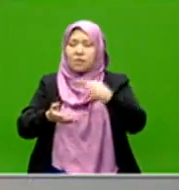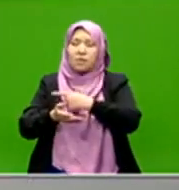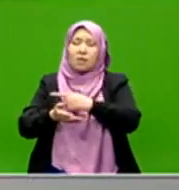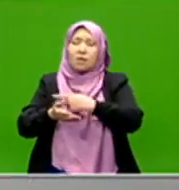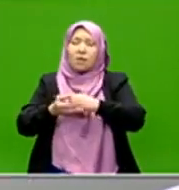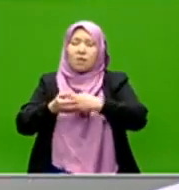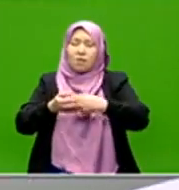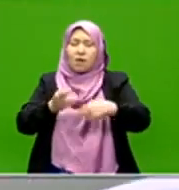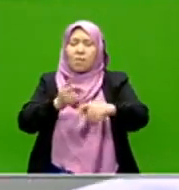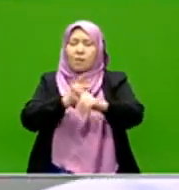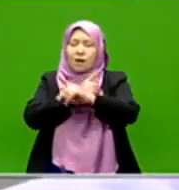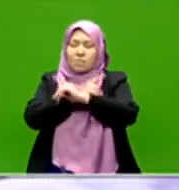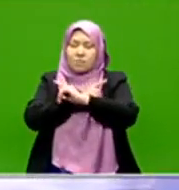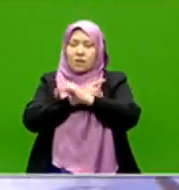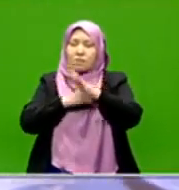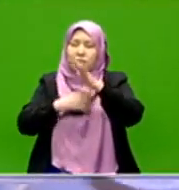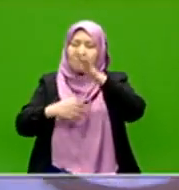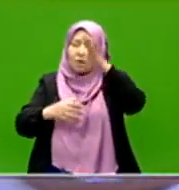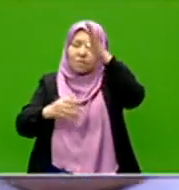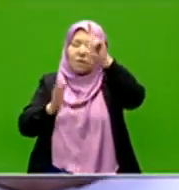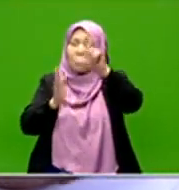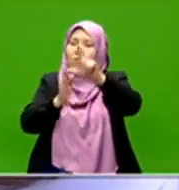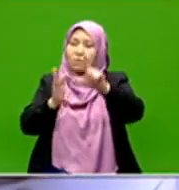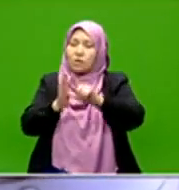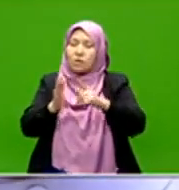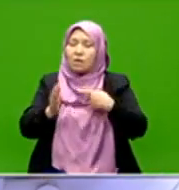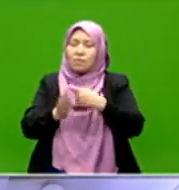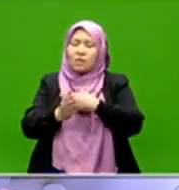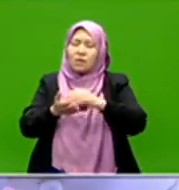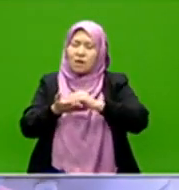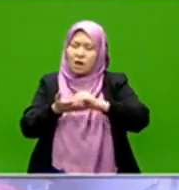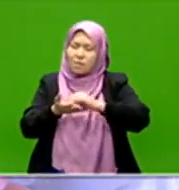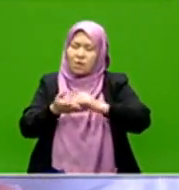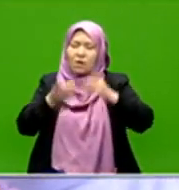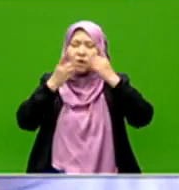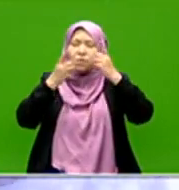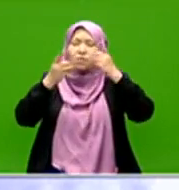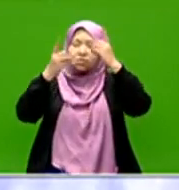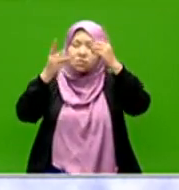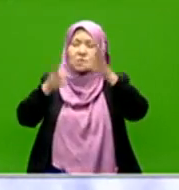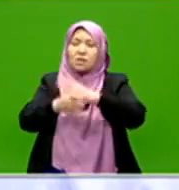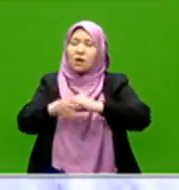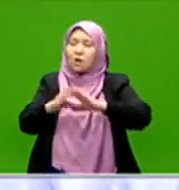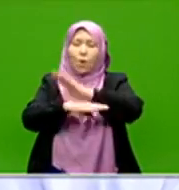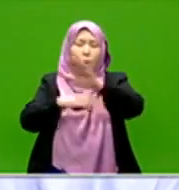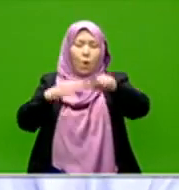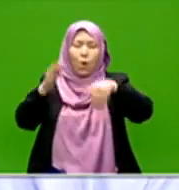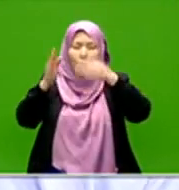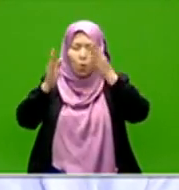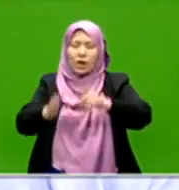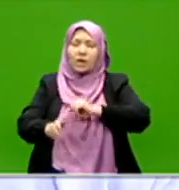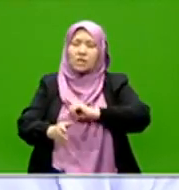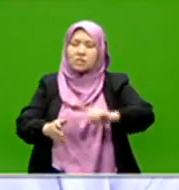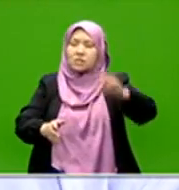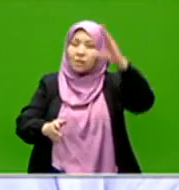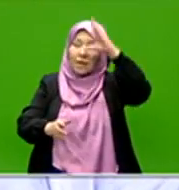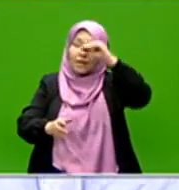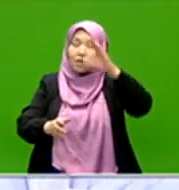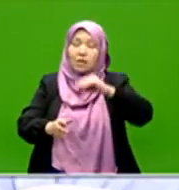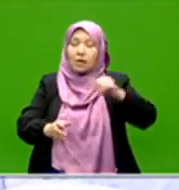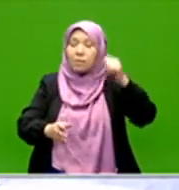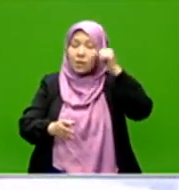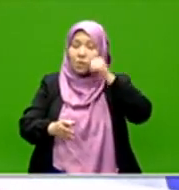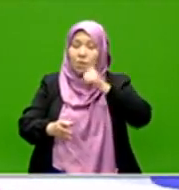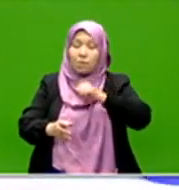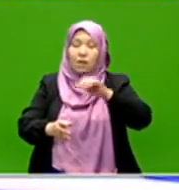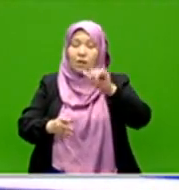Rahman, mak ayah mertua kami ya Allah, ampunkan dosanya, dan juga muslimin dan muslimati bi rahmatika ya